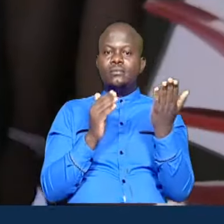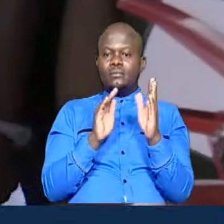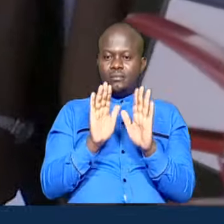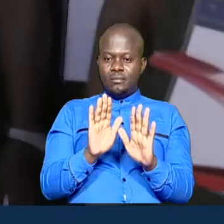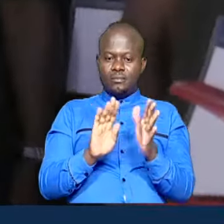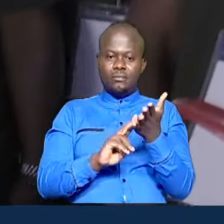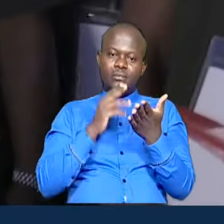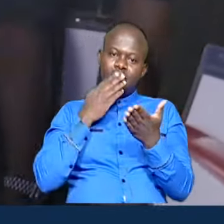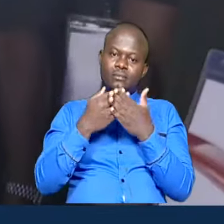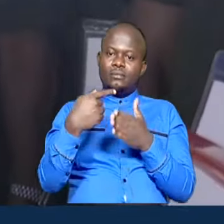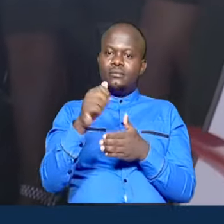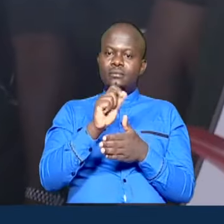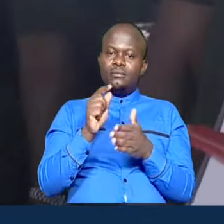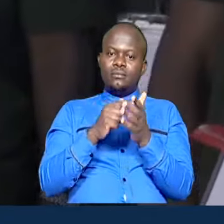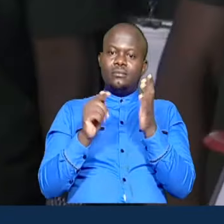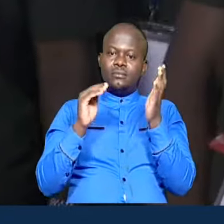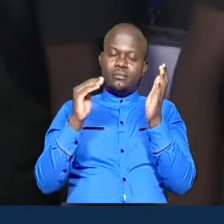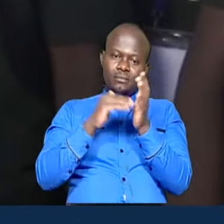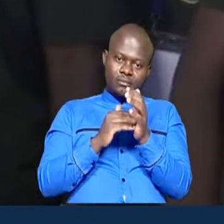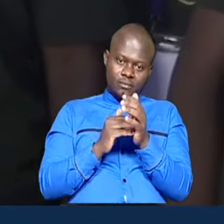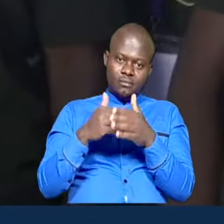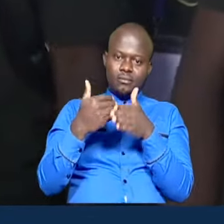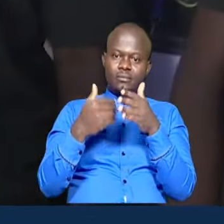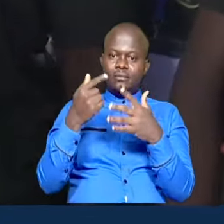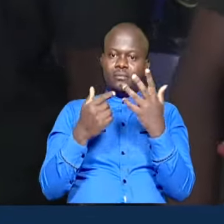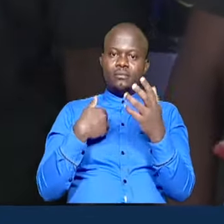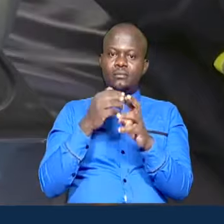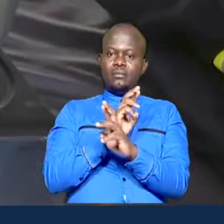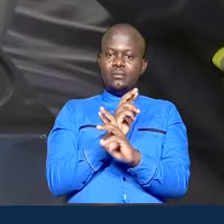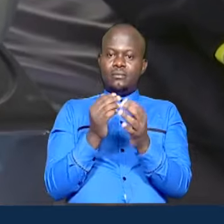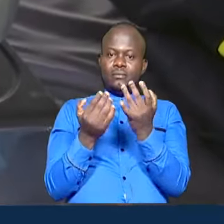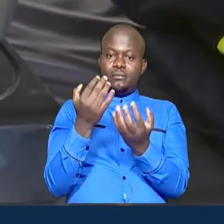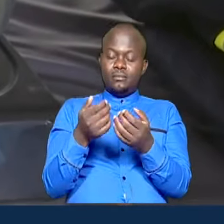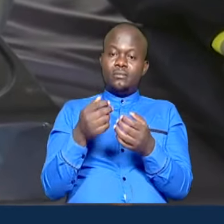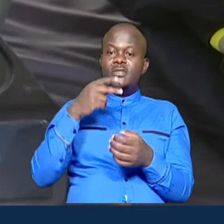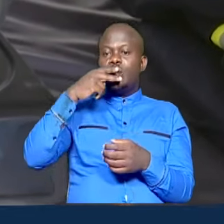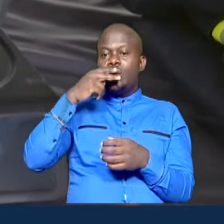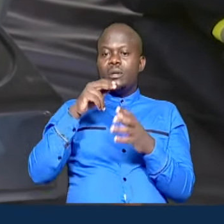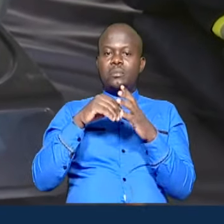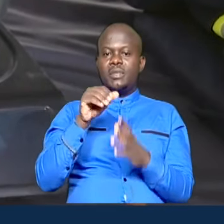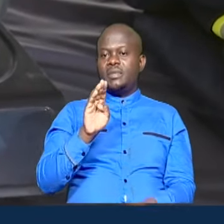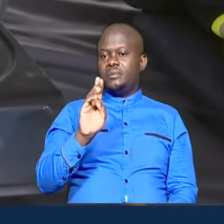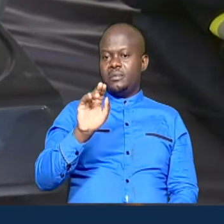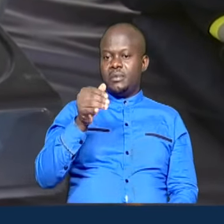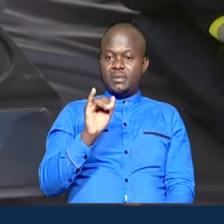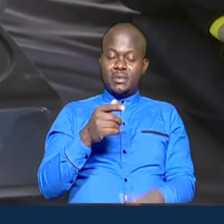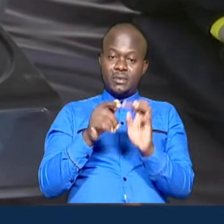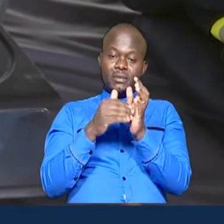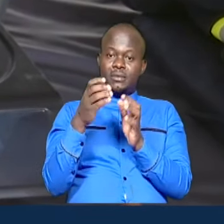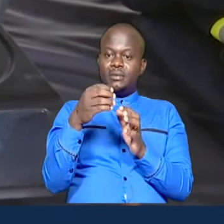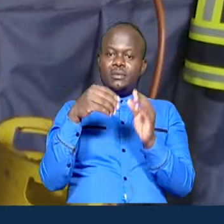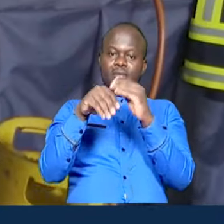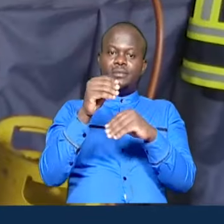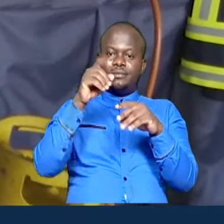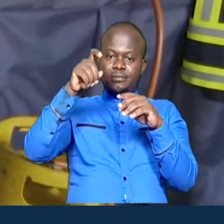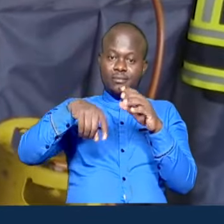gukoresha gaze no kwirinda kuyegereza ibintu bifitanye isano n'umuriro birimo imbabura, itabi na buji. Ariko ngo na kompanyi zicuruza gaze